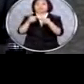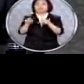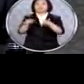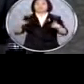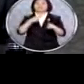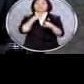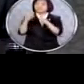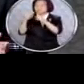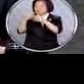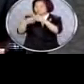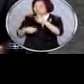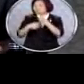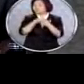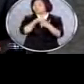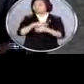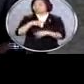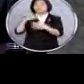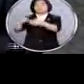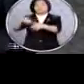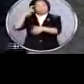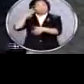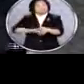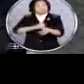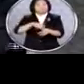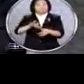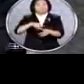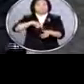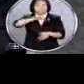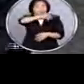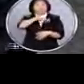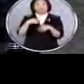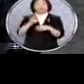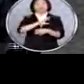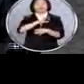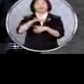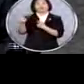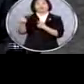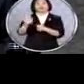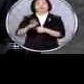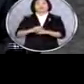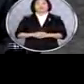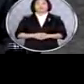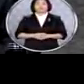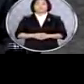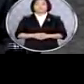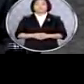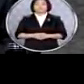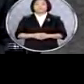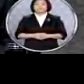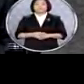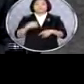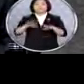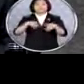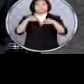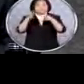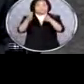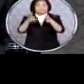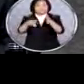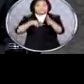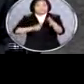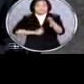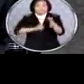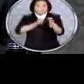展。我相信对岸也有这样的诚意，我们台湾更有这样的诚意，那就是我们真正能